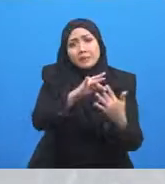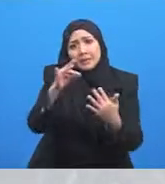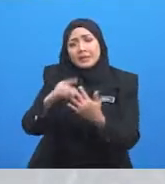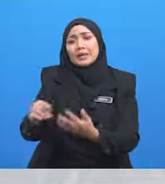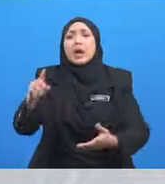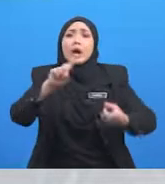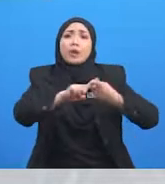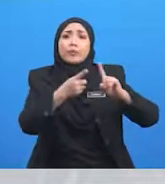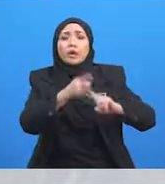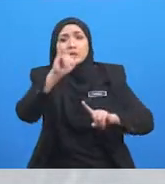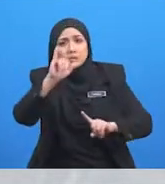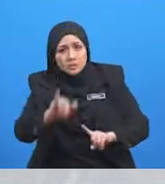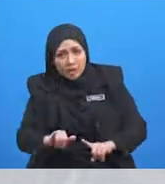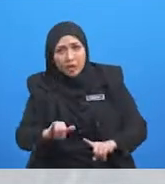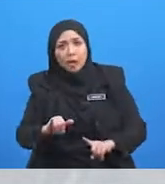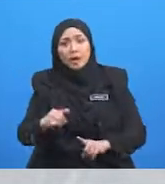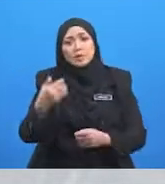pilihlah kawan yang bermutu.